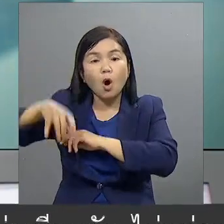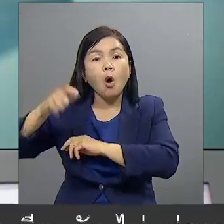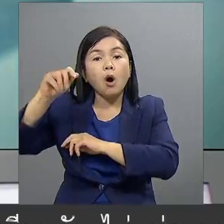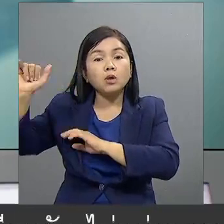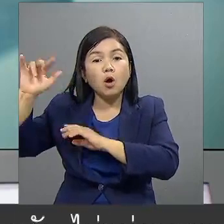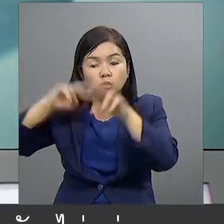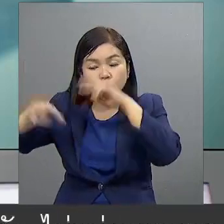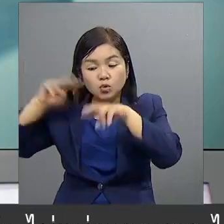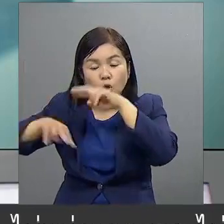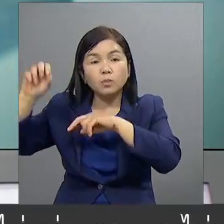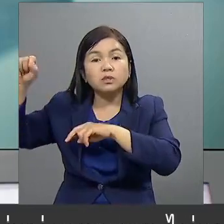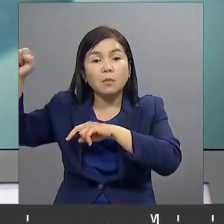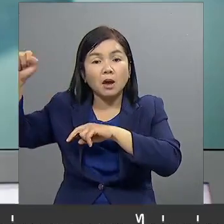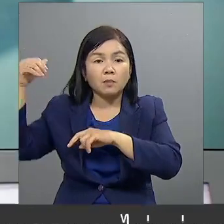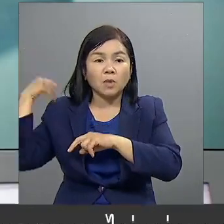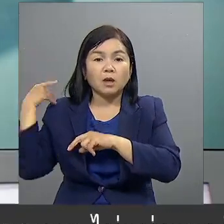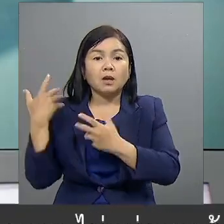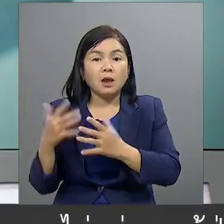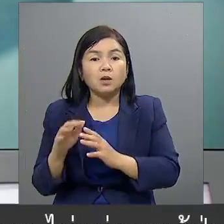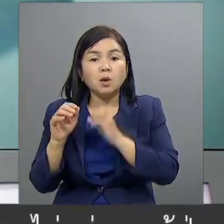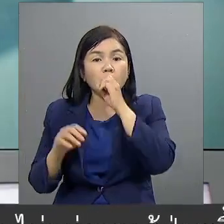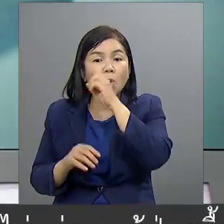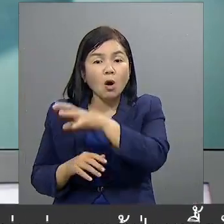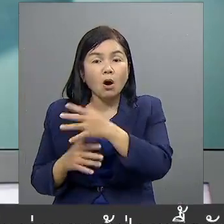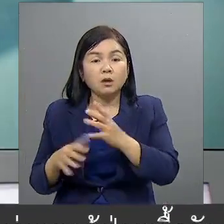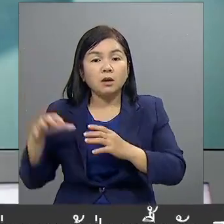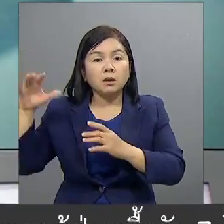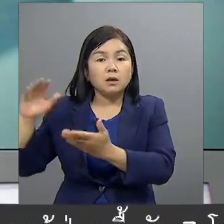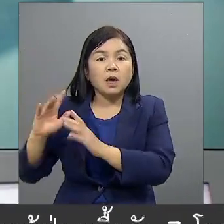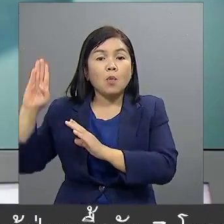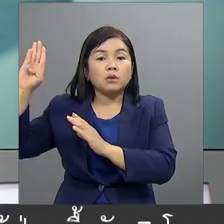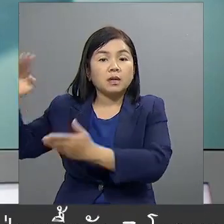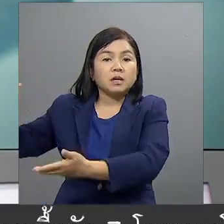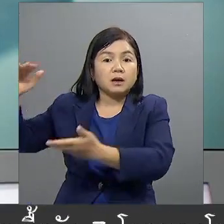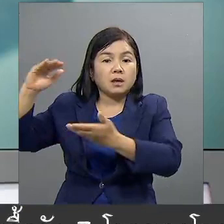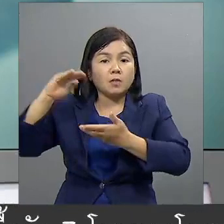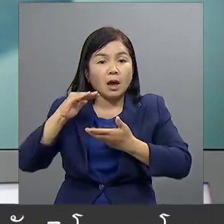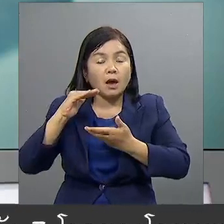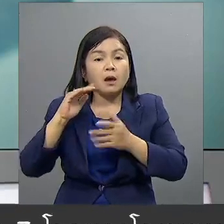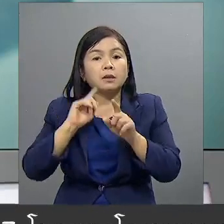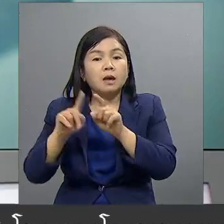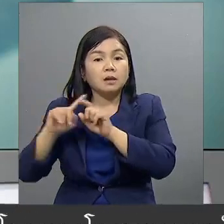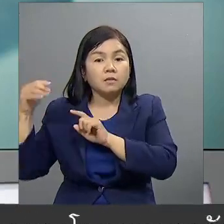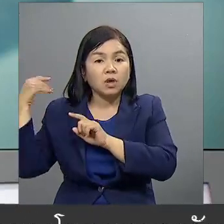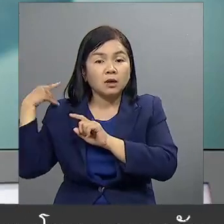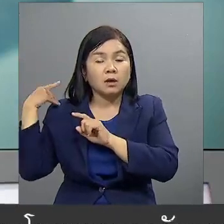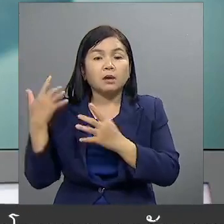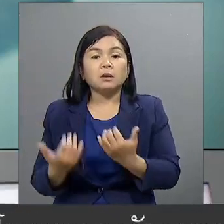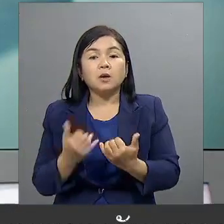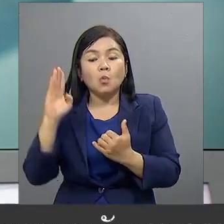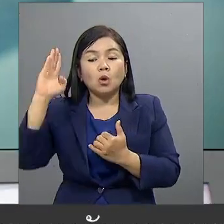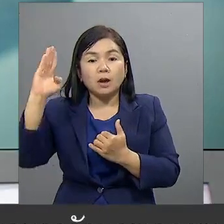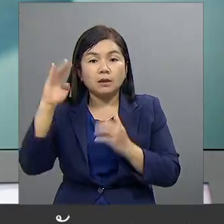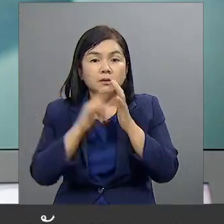เฉินแต่พอบอกว่าจะให้เอกชนนำเข้าได้ก็ยังบังคับให้นำเข้าแบบฉุกเฉินอยู่บริษัทวัคซีนจะต้องมา